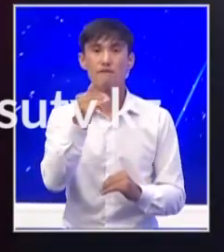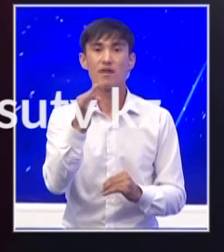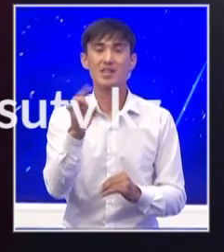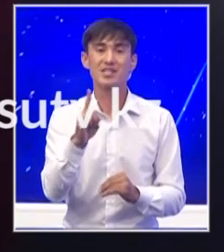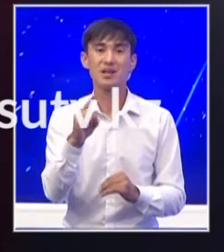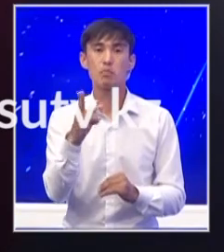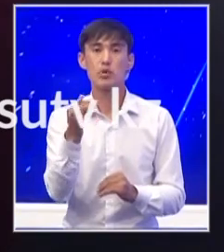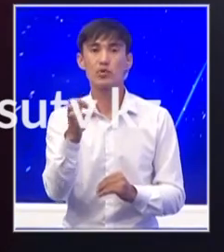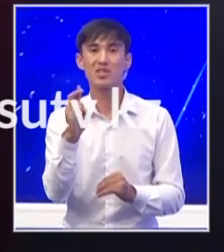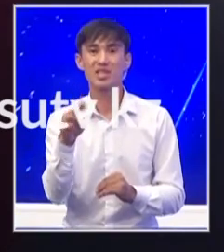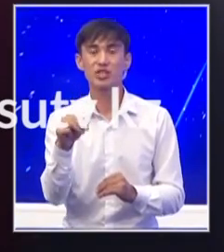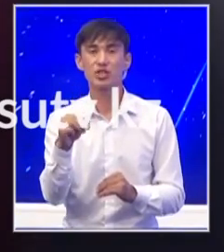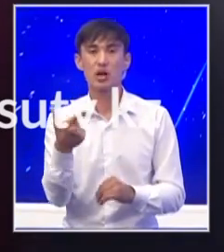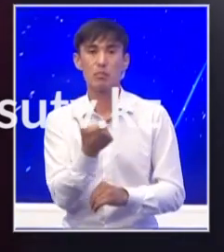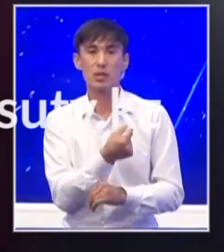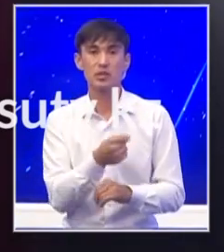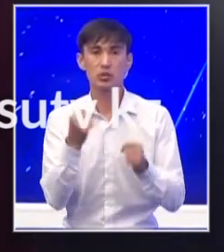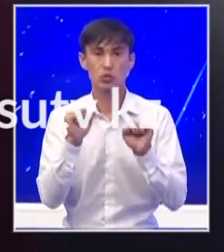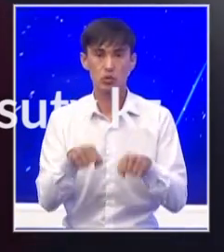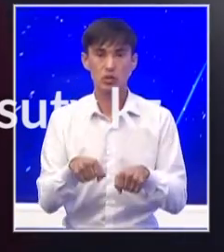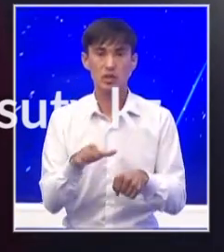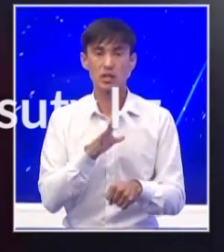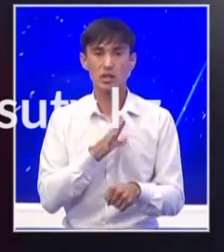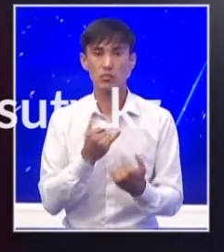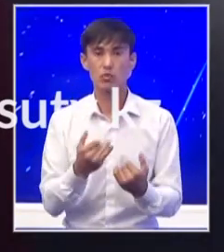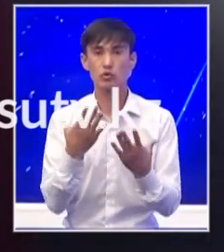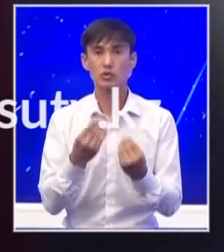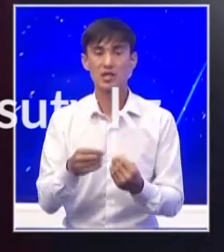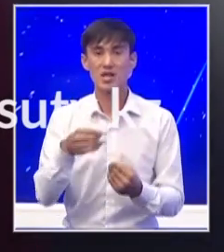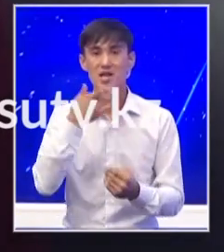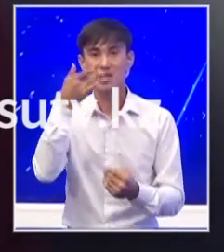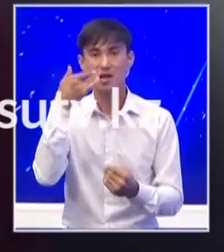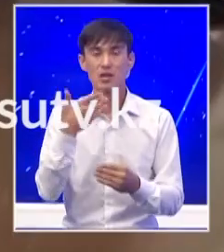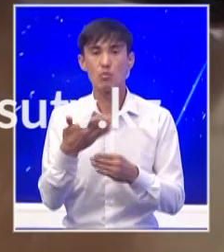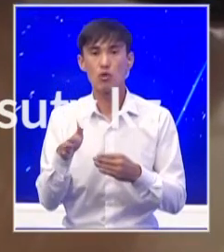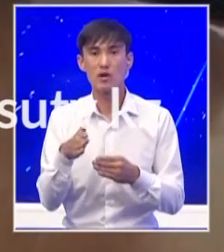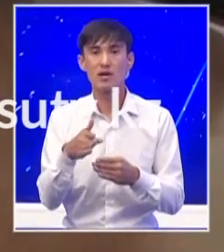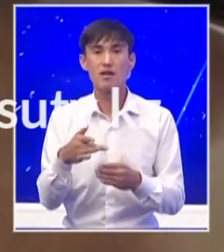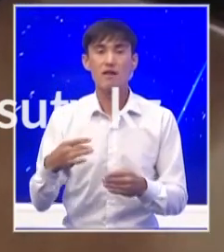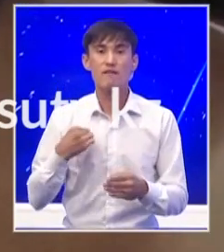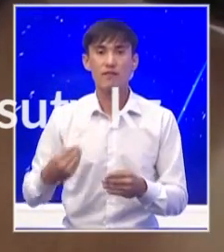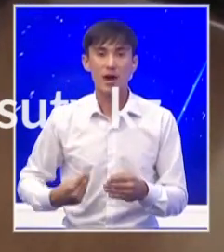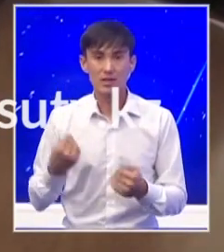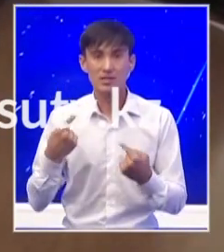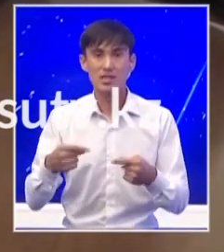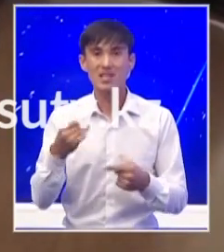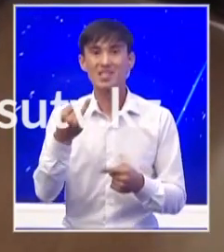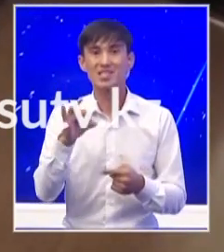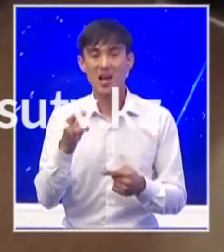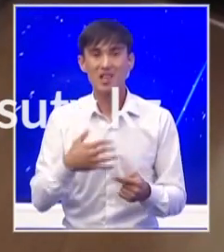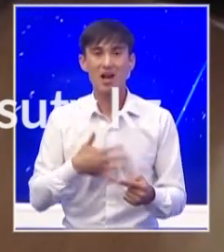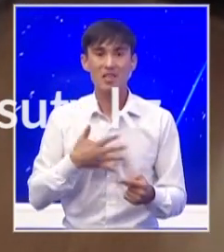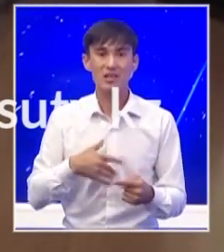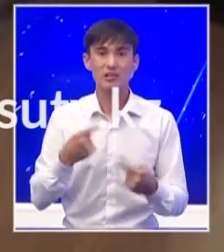BioNTech компанияларының екпесін қабылдауға рұқсат етілген. Бүгінде Италиядан бөлек Франция, АҚШ, Израиль, Канада мен